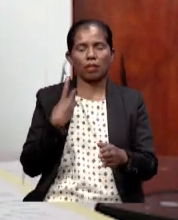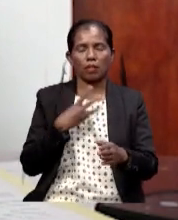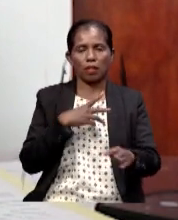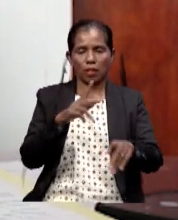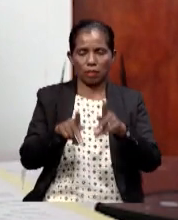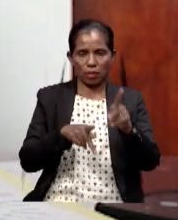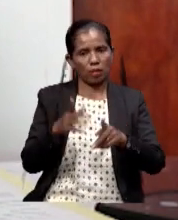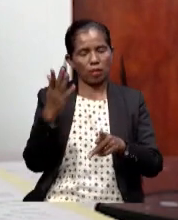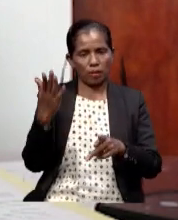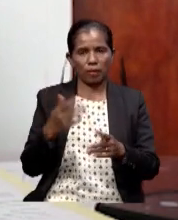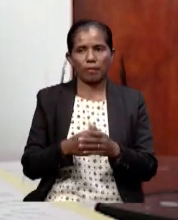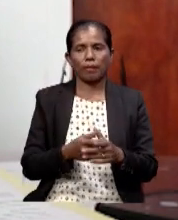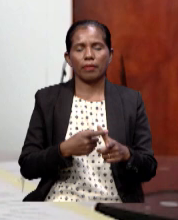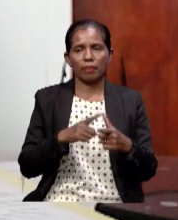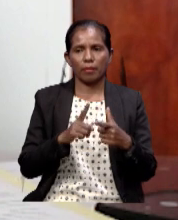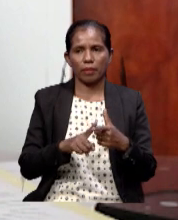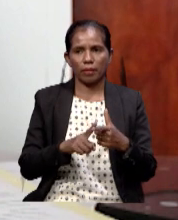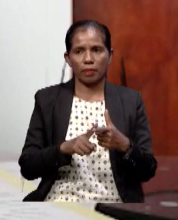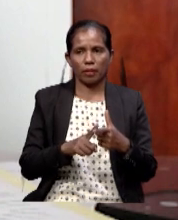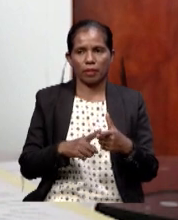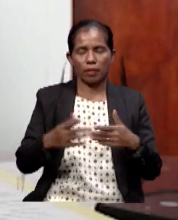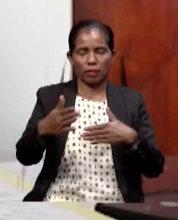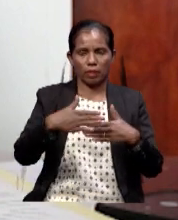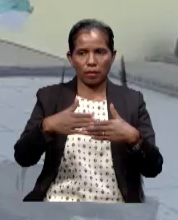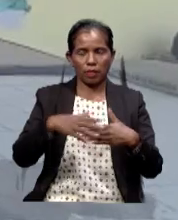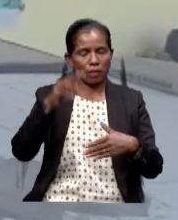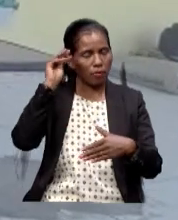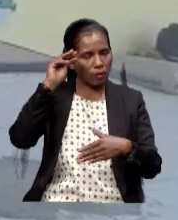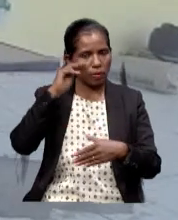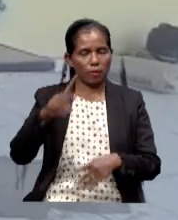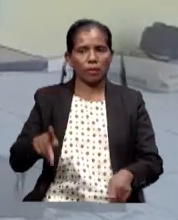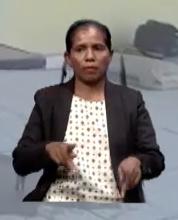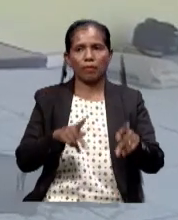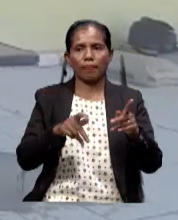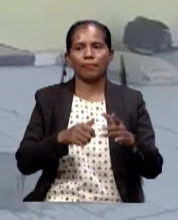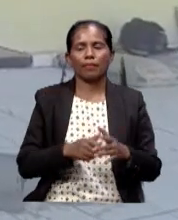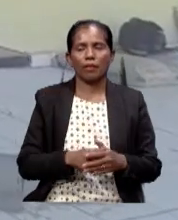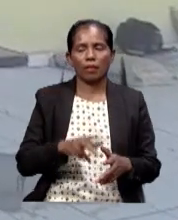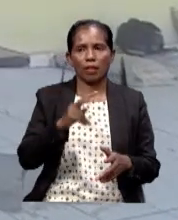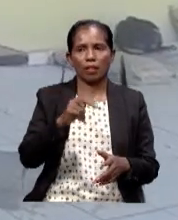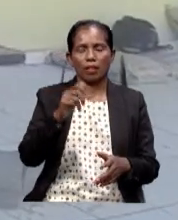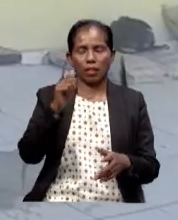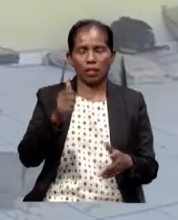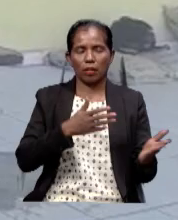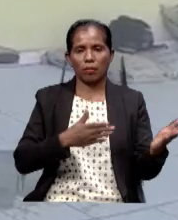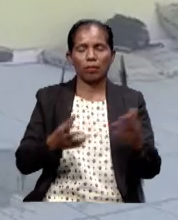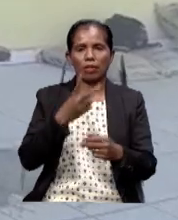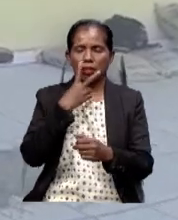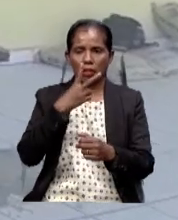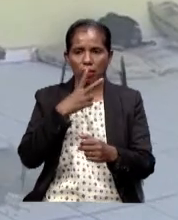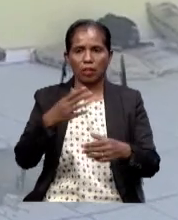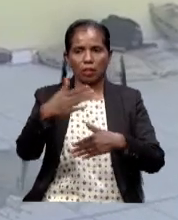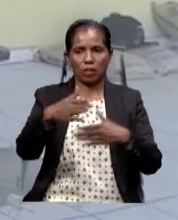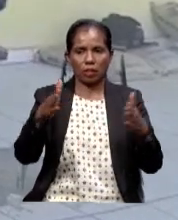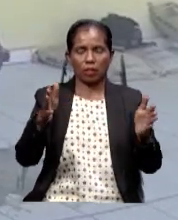ne. Nama sira remes kira sebagai minister publik. Suspeitu ini a tulah tabaku zoker balrua racing